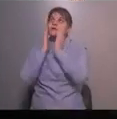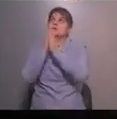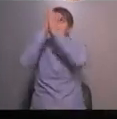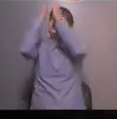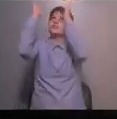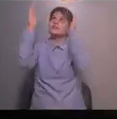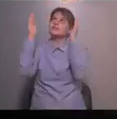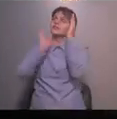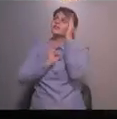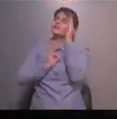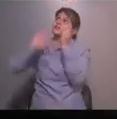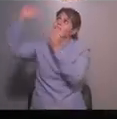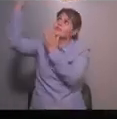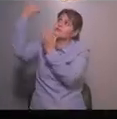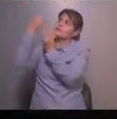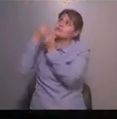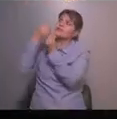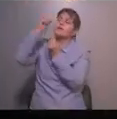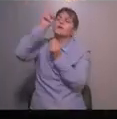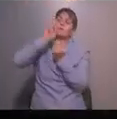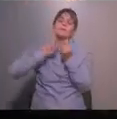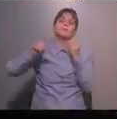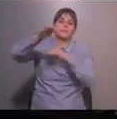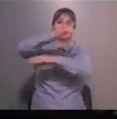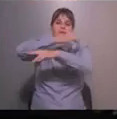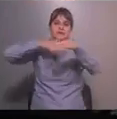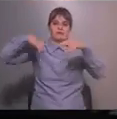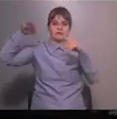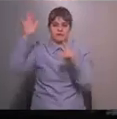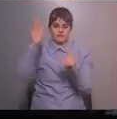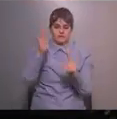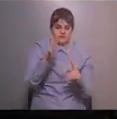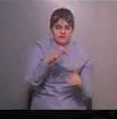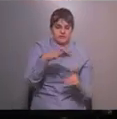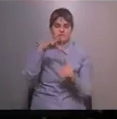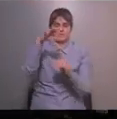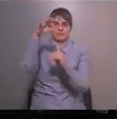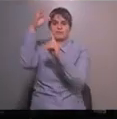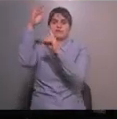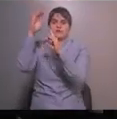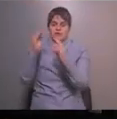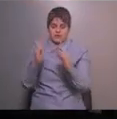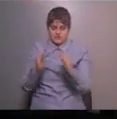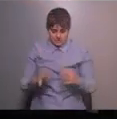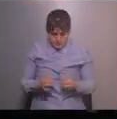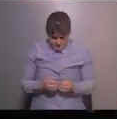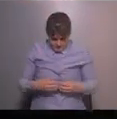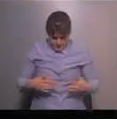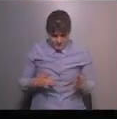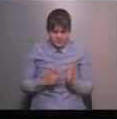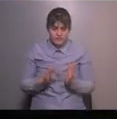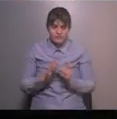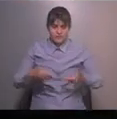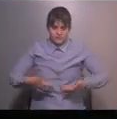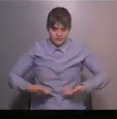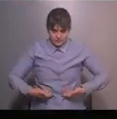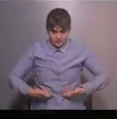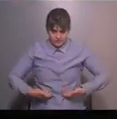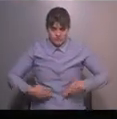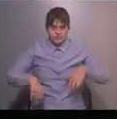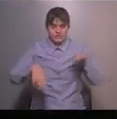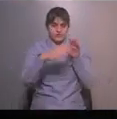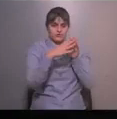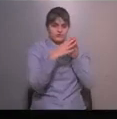łaskiś pełna, Pan z Tobą, błogosławionaś Ty między niewiastami i błogosławiony owoc